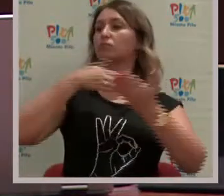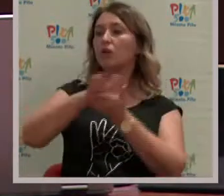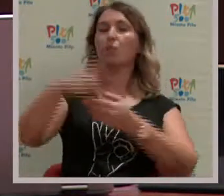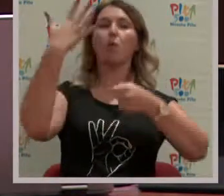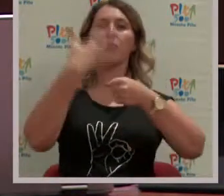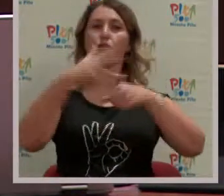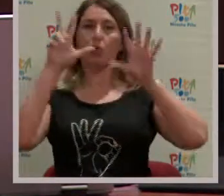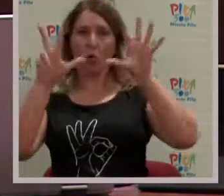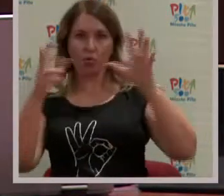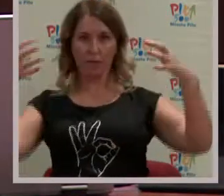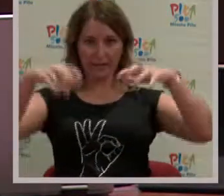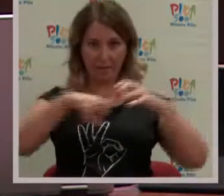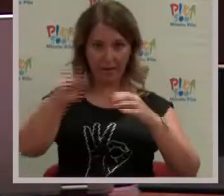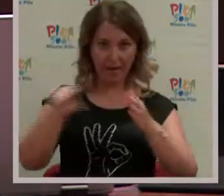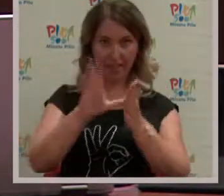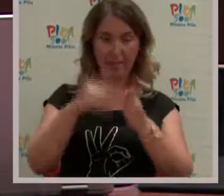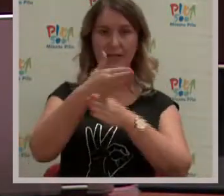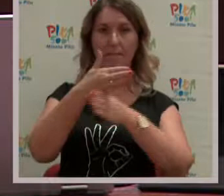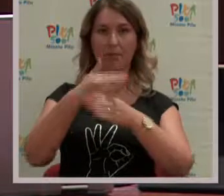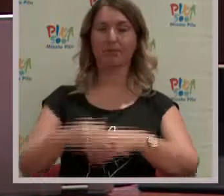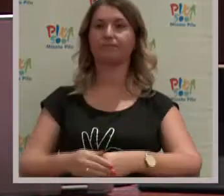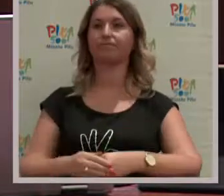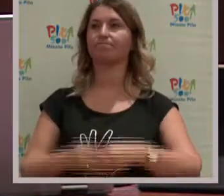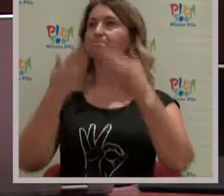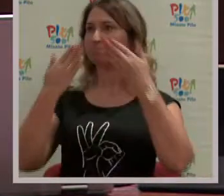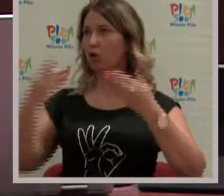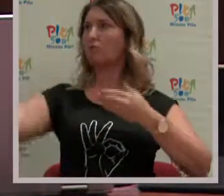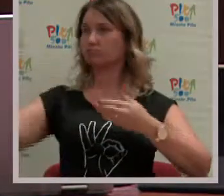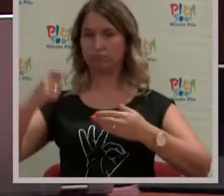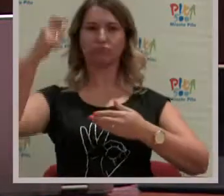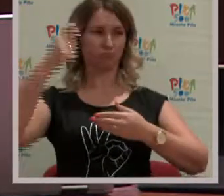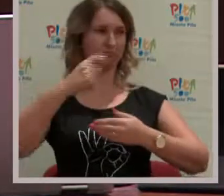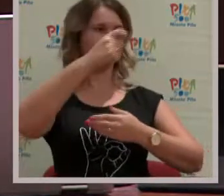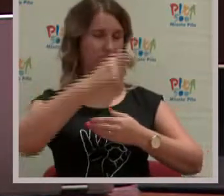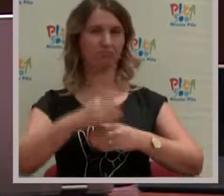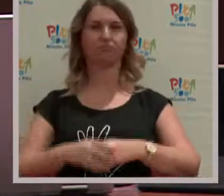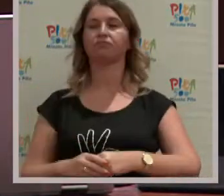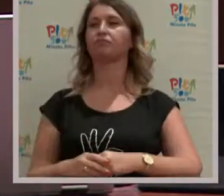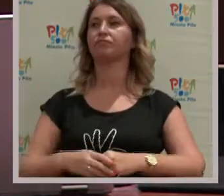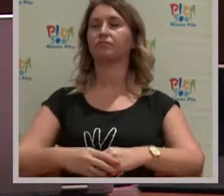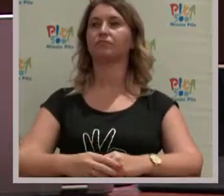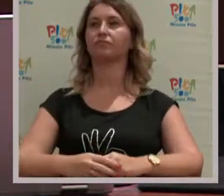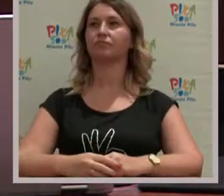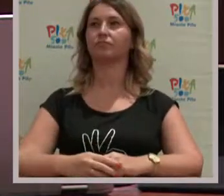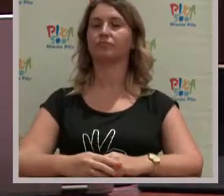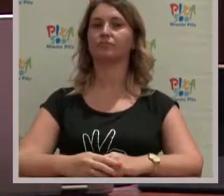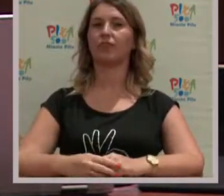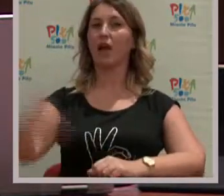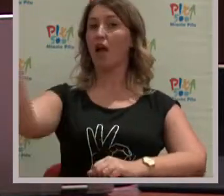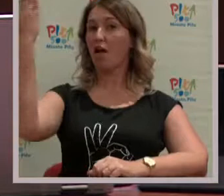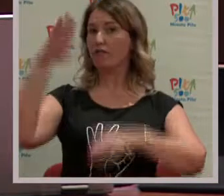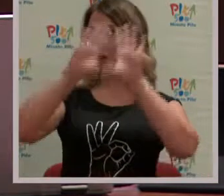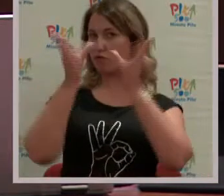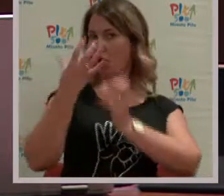sesję Rady Miasta Piły. Dziękuję państwu za przybycie. W imieniu swoim oraz pań i panów radnych witam